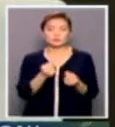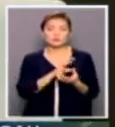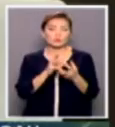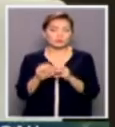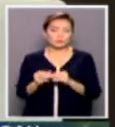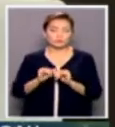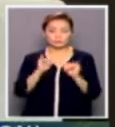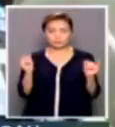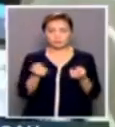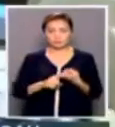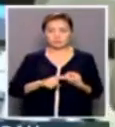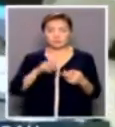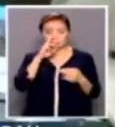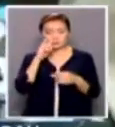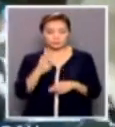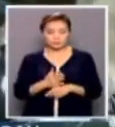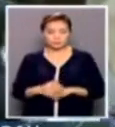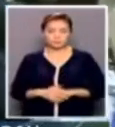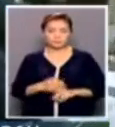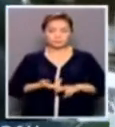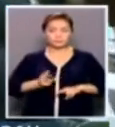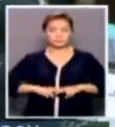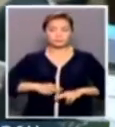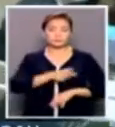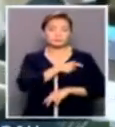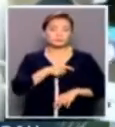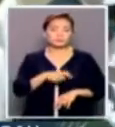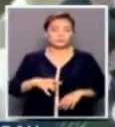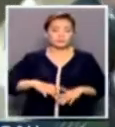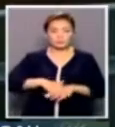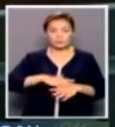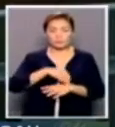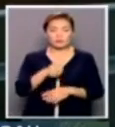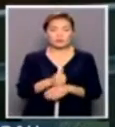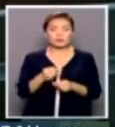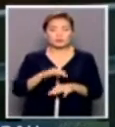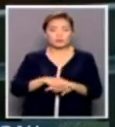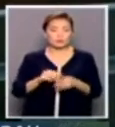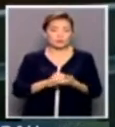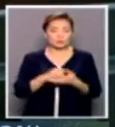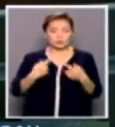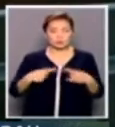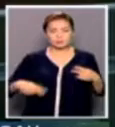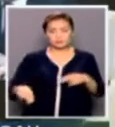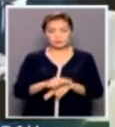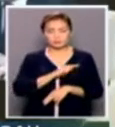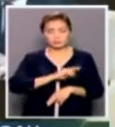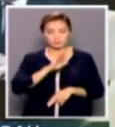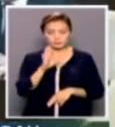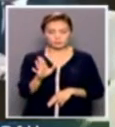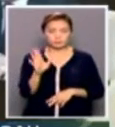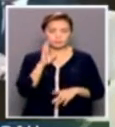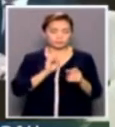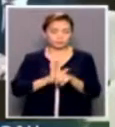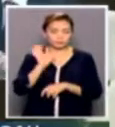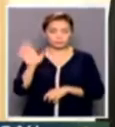қаражатты ұлғайтуға байланысты кемшіліктер бар деп отыр. Сол себептен сенат депутаттары еліміздің басты қаржы құжатына бірқатар түзетулер енгізіп